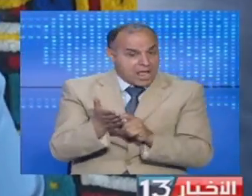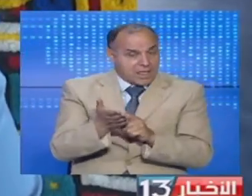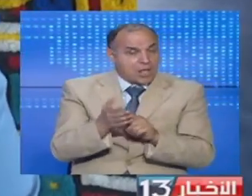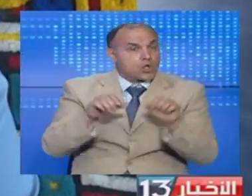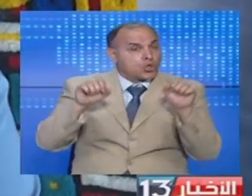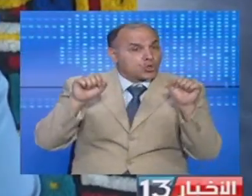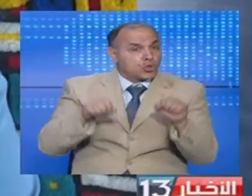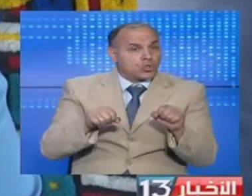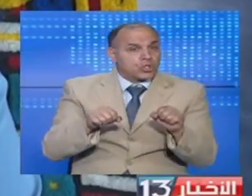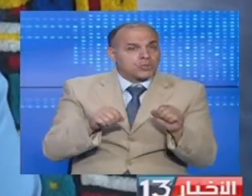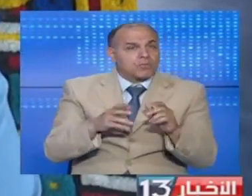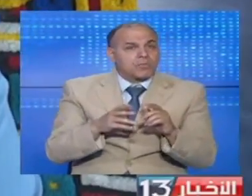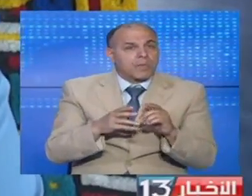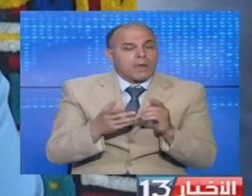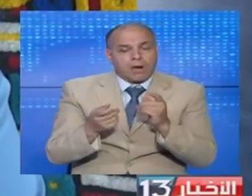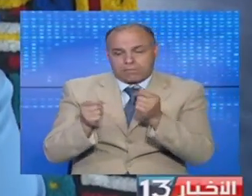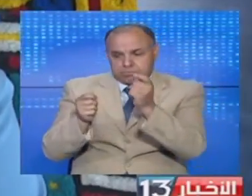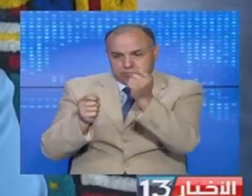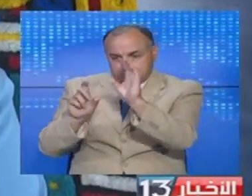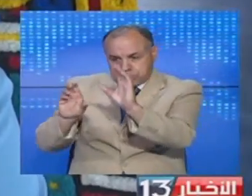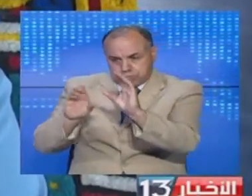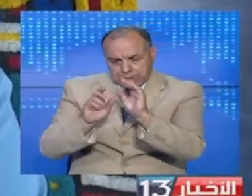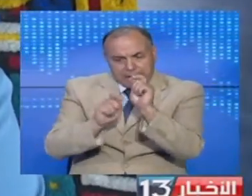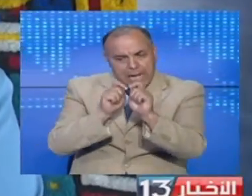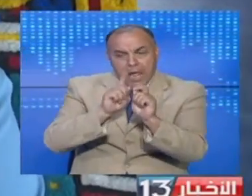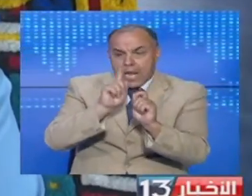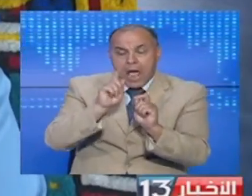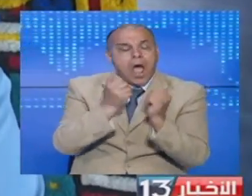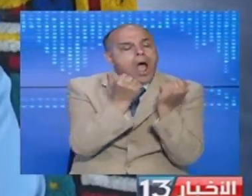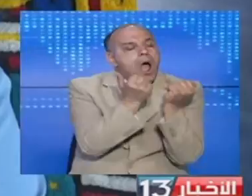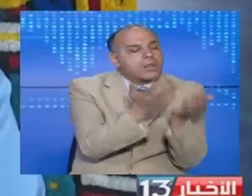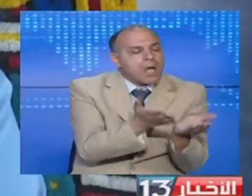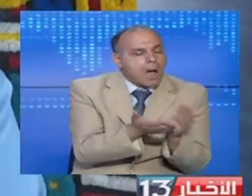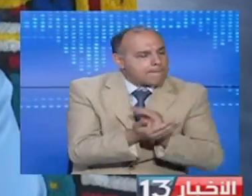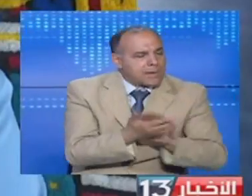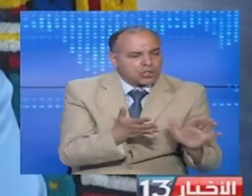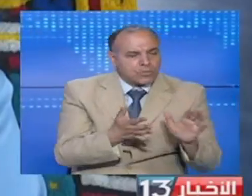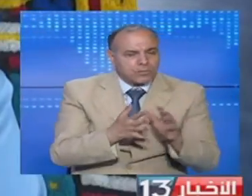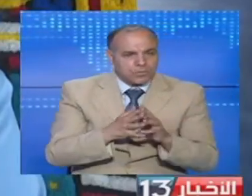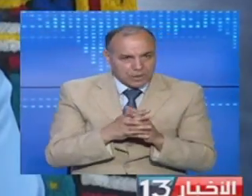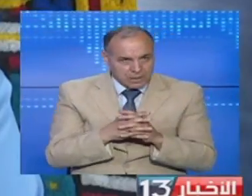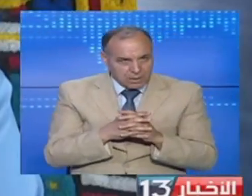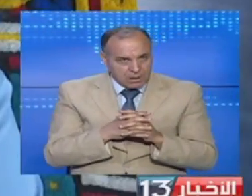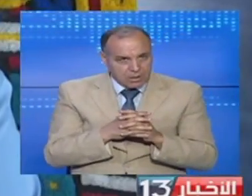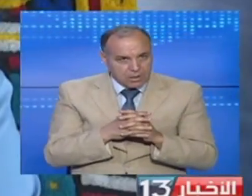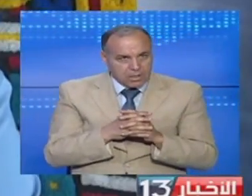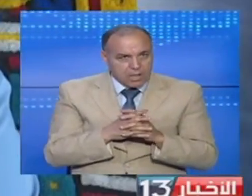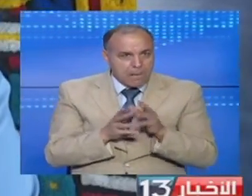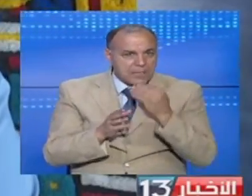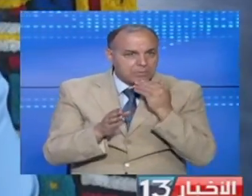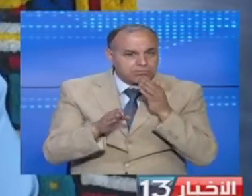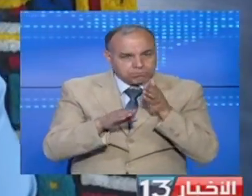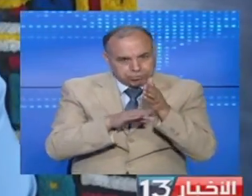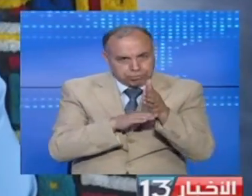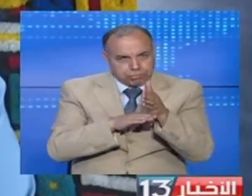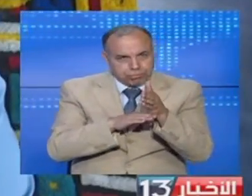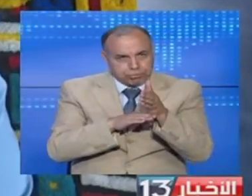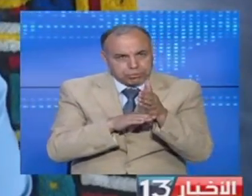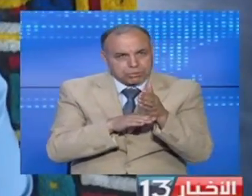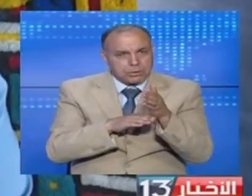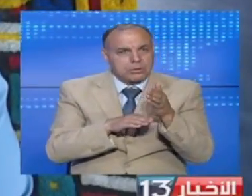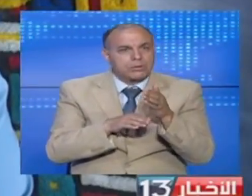ونجمه يحصلوا علامه ولكنها اه ال اللي بيشتغل قدره ال اه لم